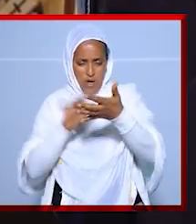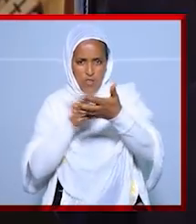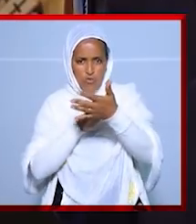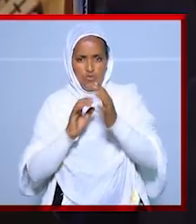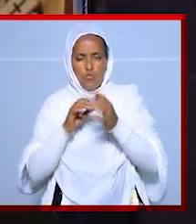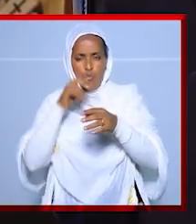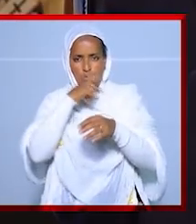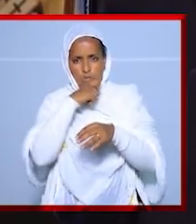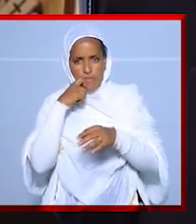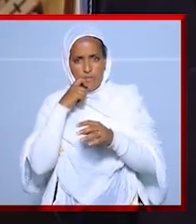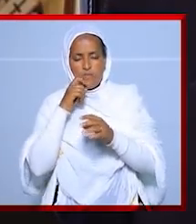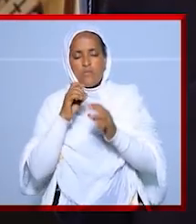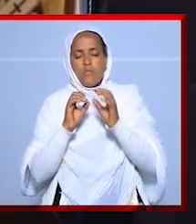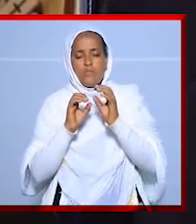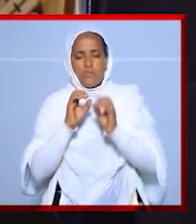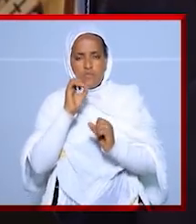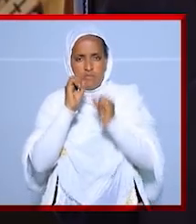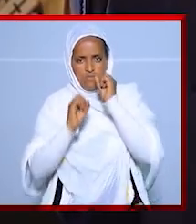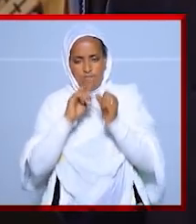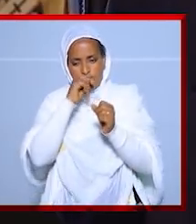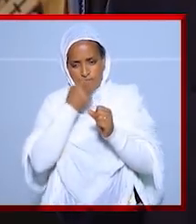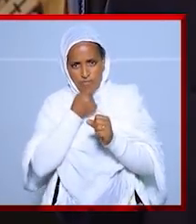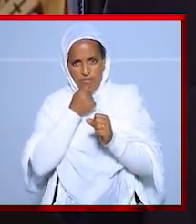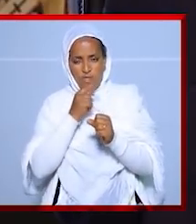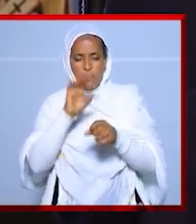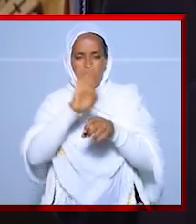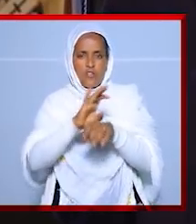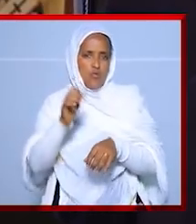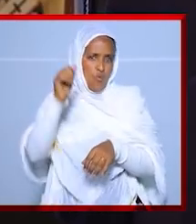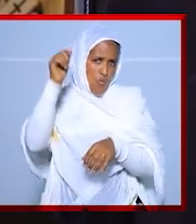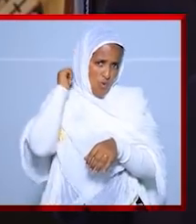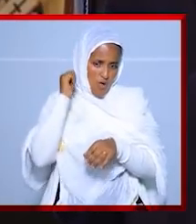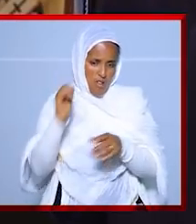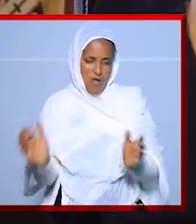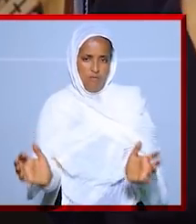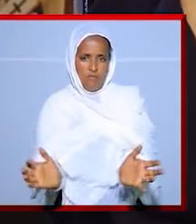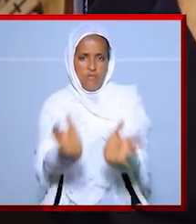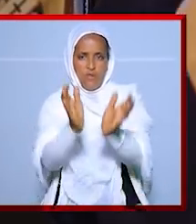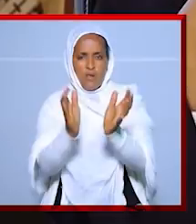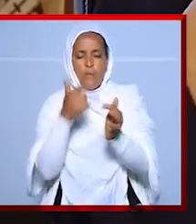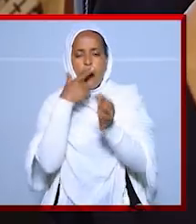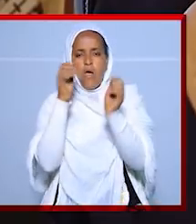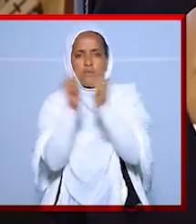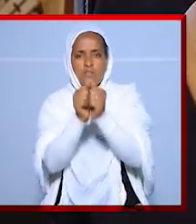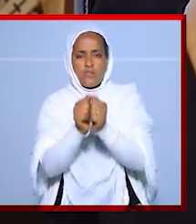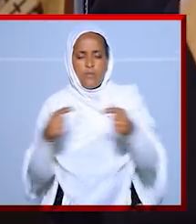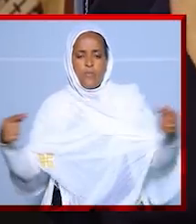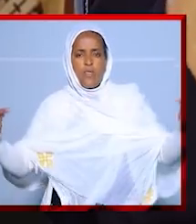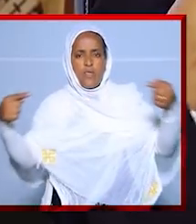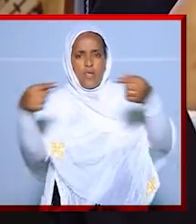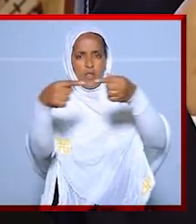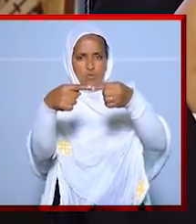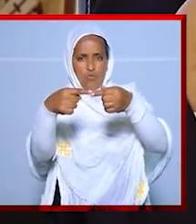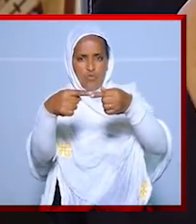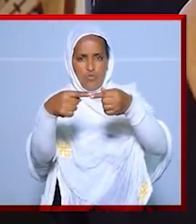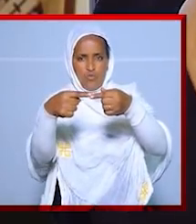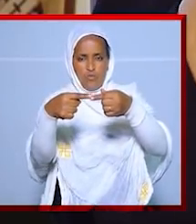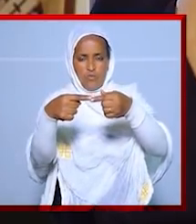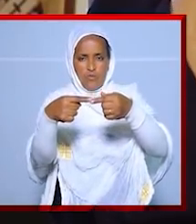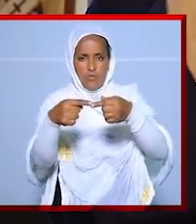እንዲቋቋሙ ባላቸው ኃይል ሁሉ እንዲሰለፉ ቤተ ክርስቲያን ከኋላ ይሄ ከማንነት ጋር